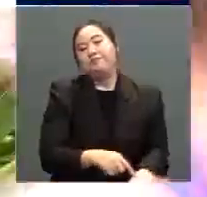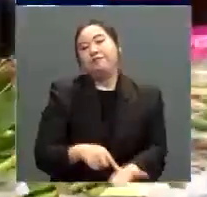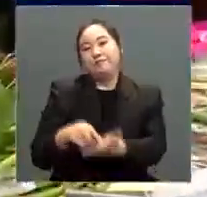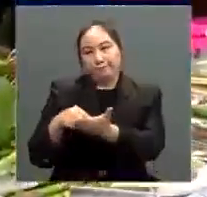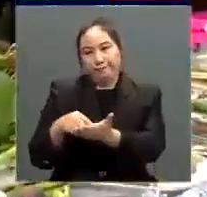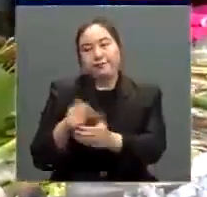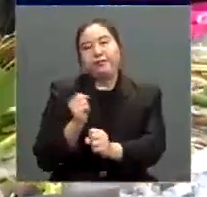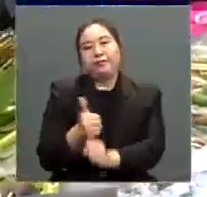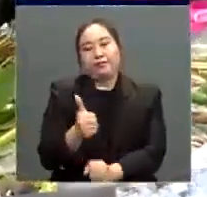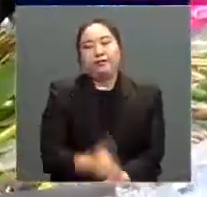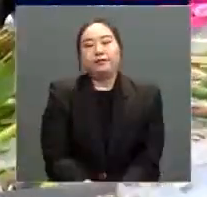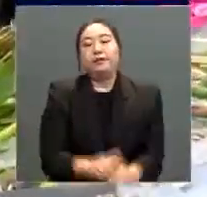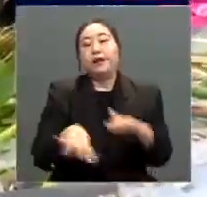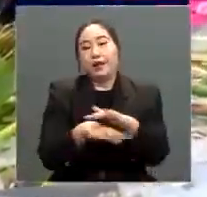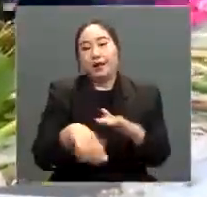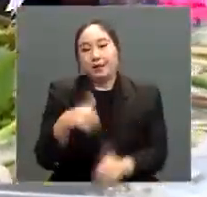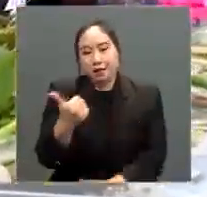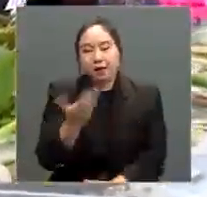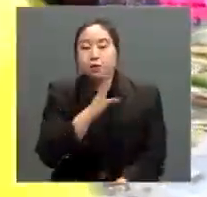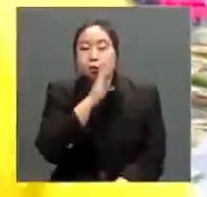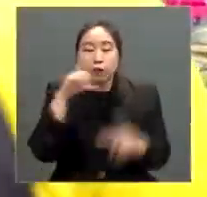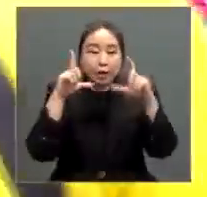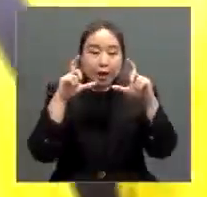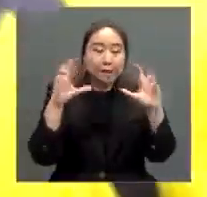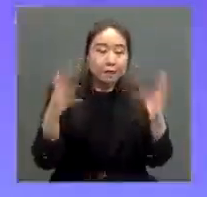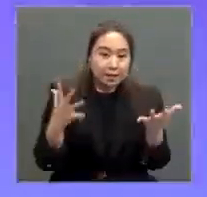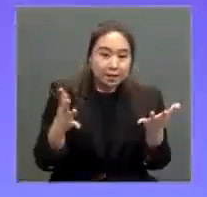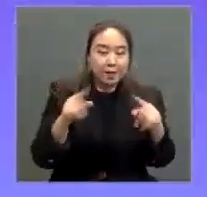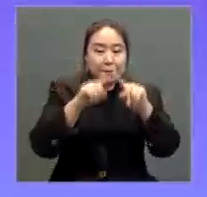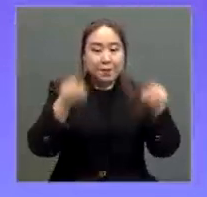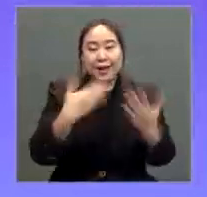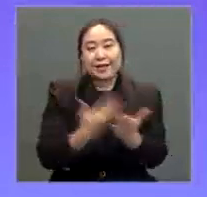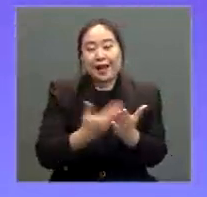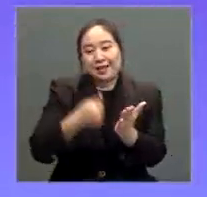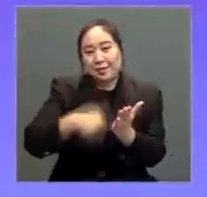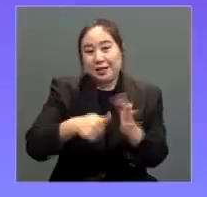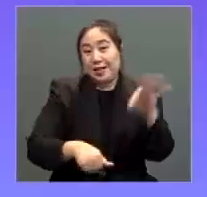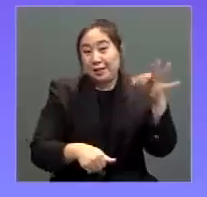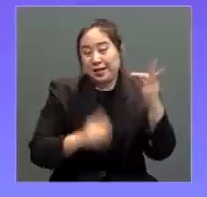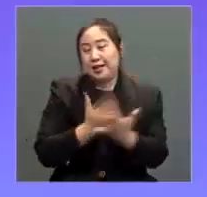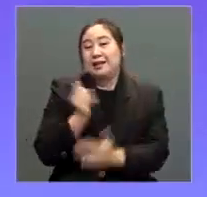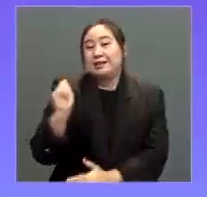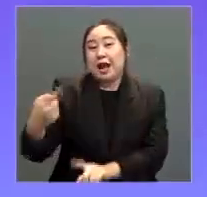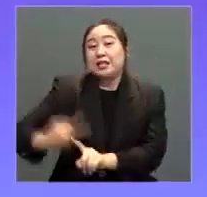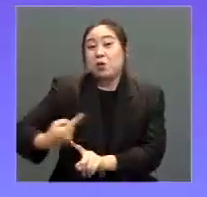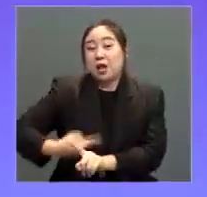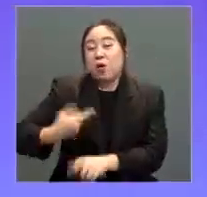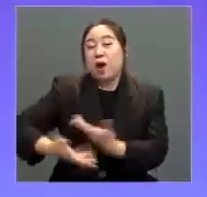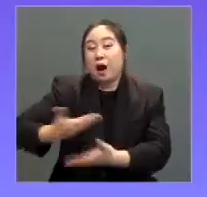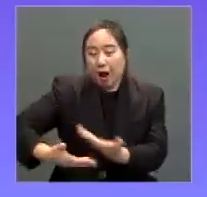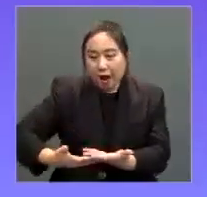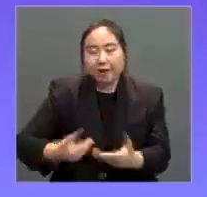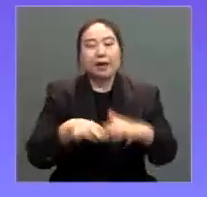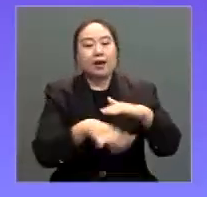ยืนยันได้นะคะหรือถ้าไม่มีภาพถ่ายไม่ว่าจะเป็นใบเสร็จจ่ายค่าเช่าแผงใบเสร็จจ่ายค่าน้ำค่าไฟหลักฐ